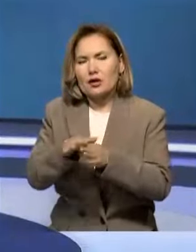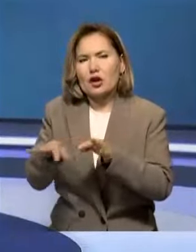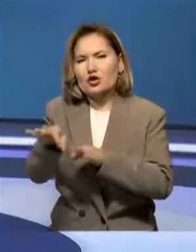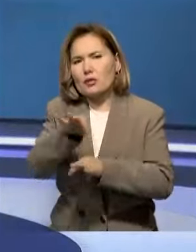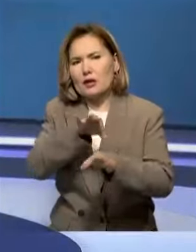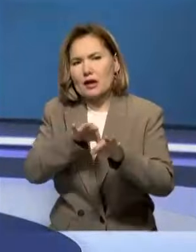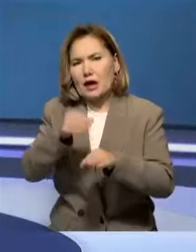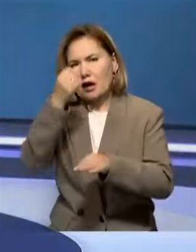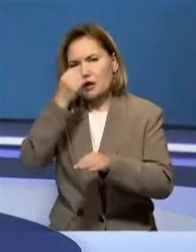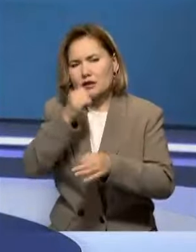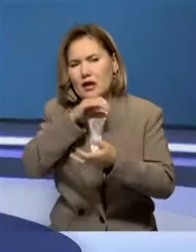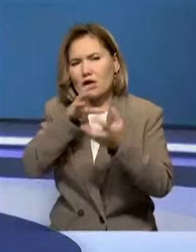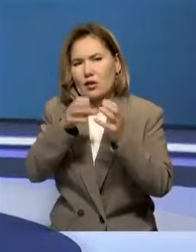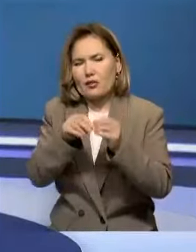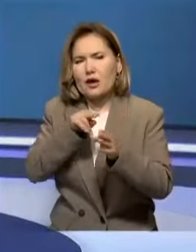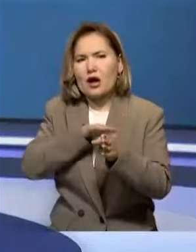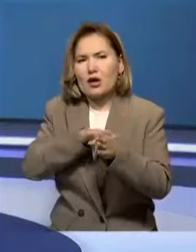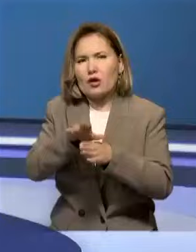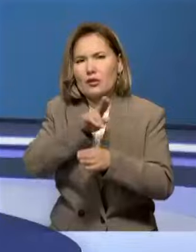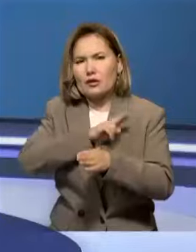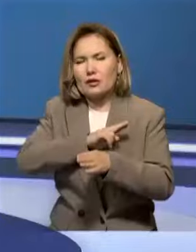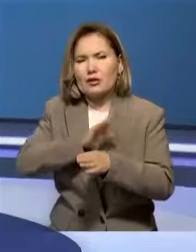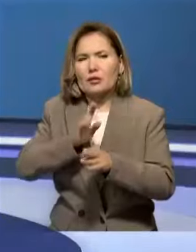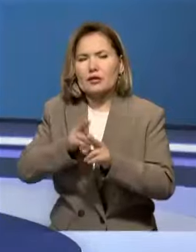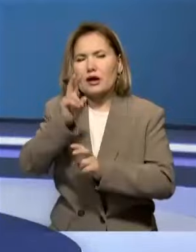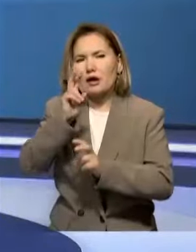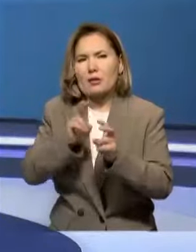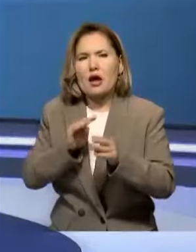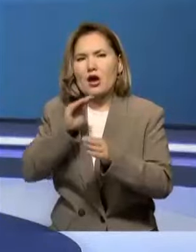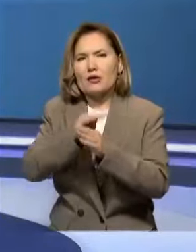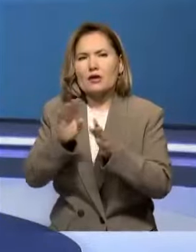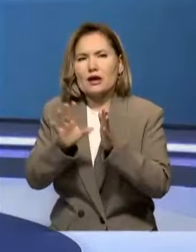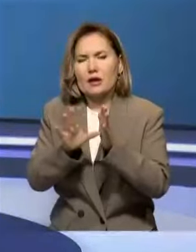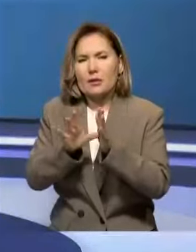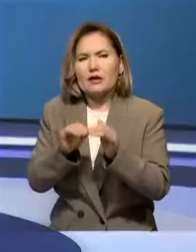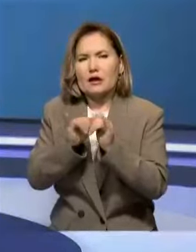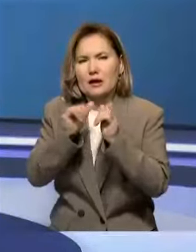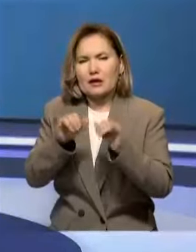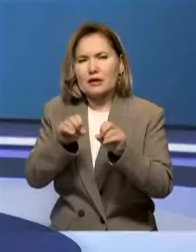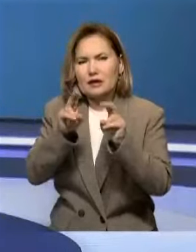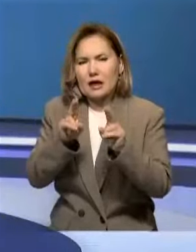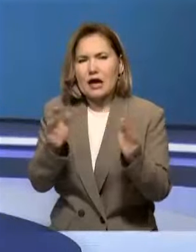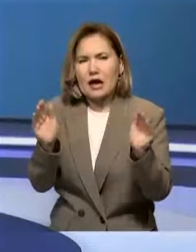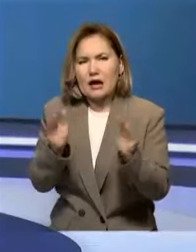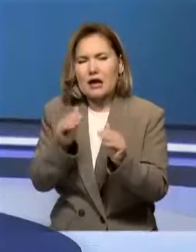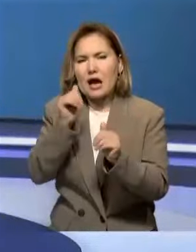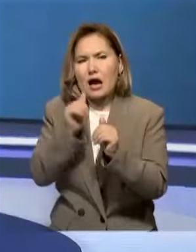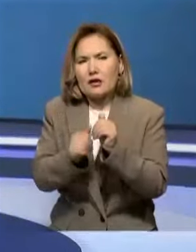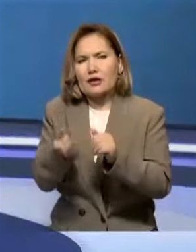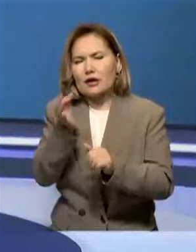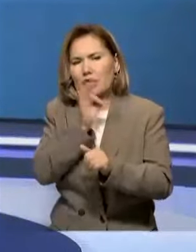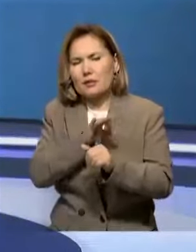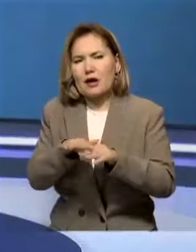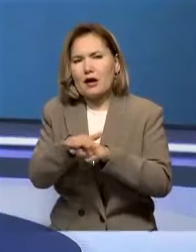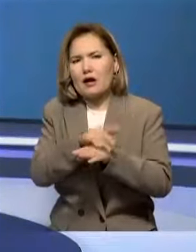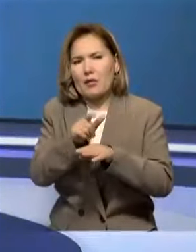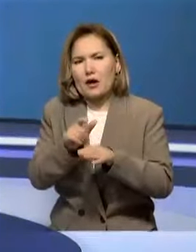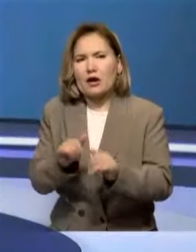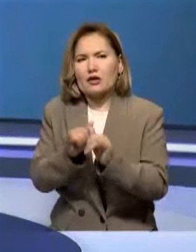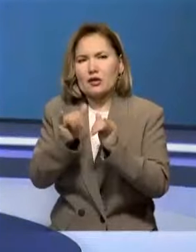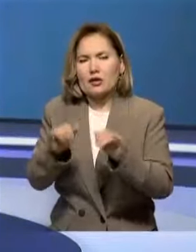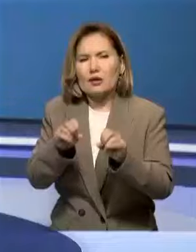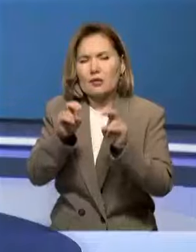жатқан жобалардың арқасында жүзеге аспақ. Өндірілген қосымша қуат электр энергиясы азайғанда, әрі тұтынудың шарықтау